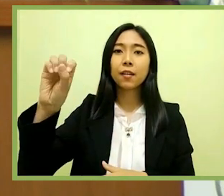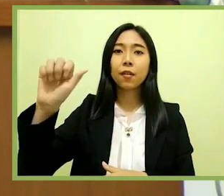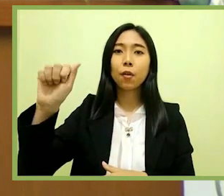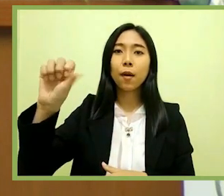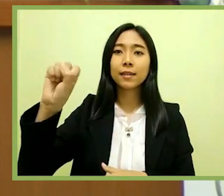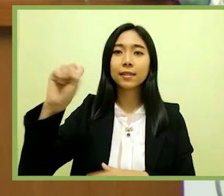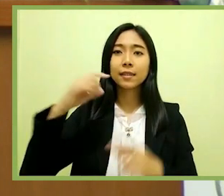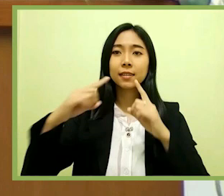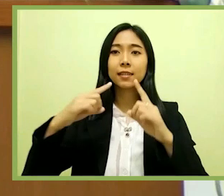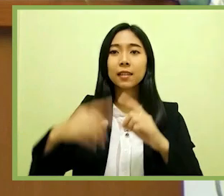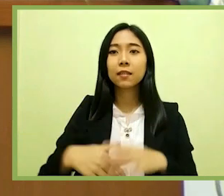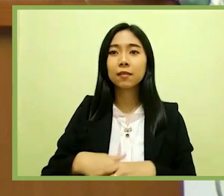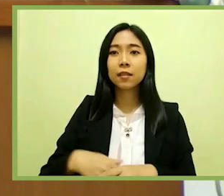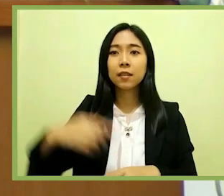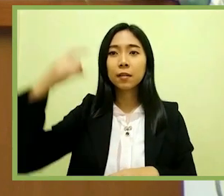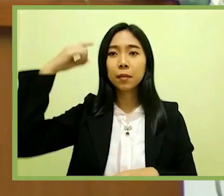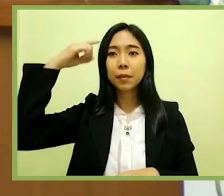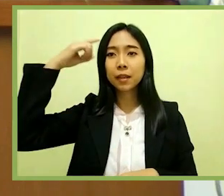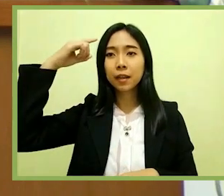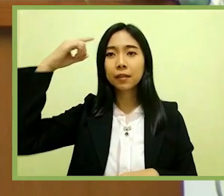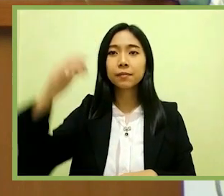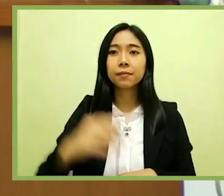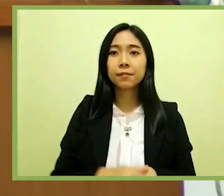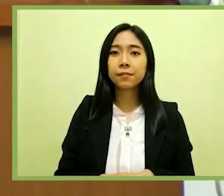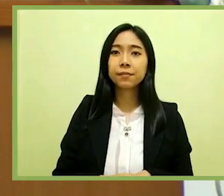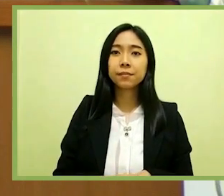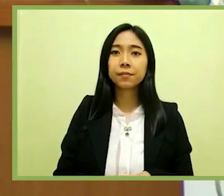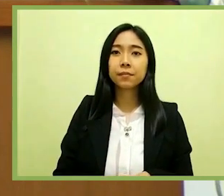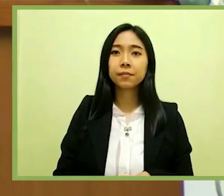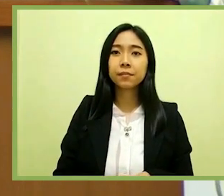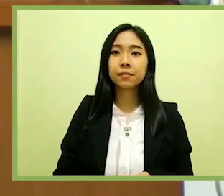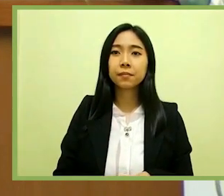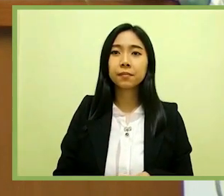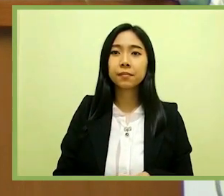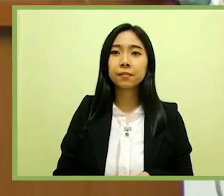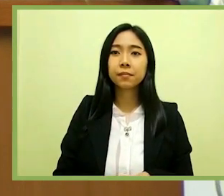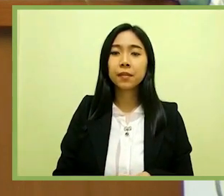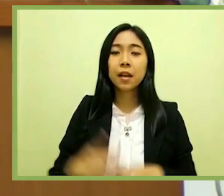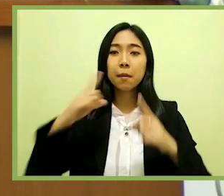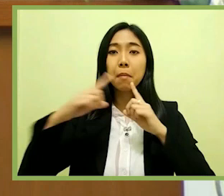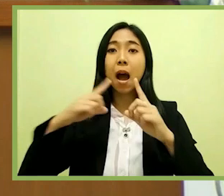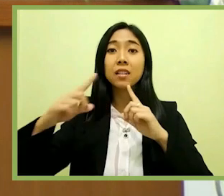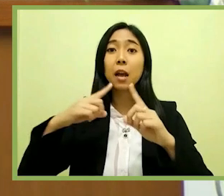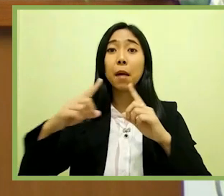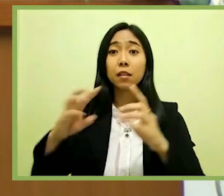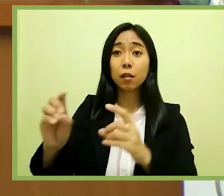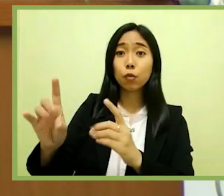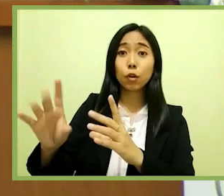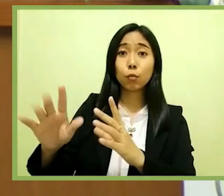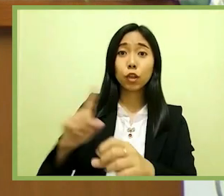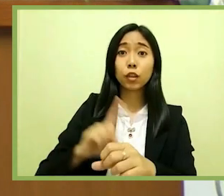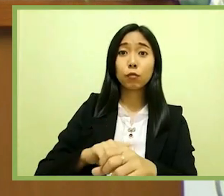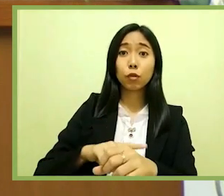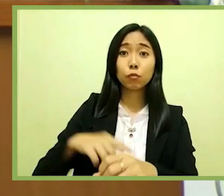Beliau mengacu pada pemikiran Robert Zerhusen bahwa bahasa yang dipakai oleh para murid pada waktu